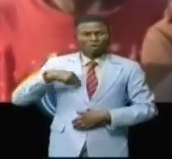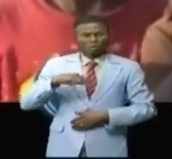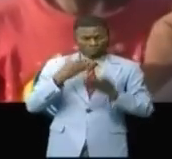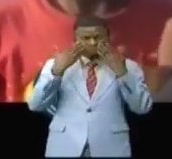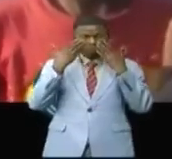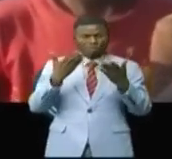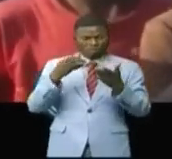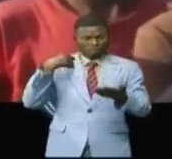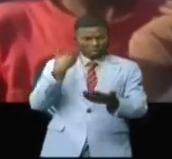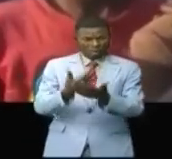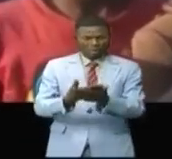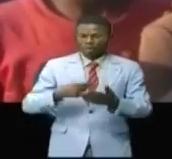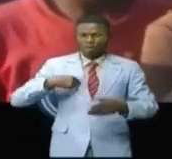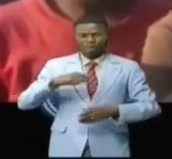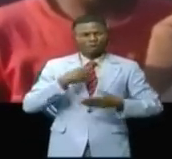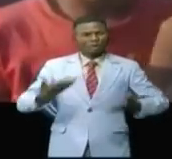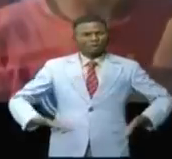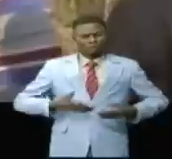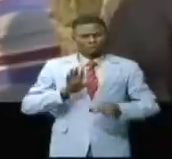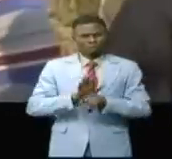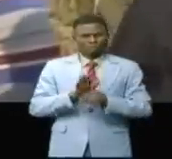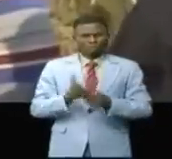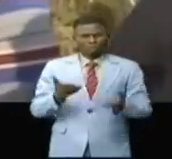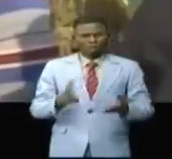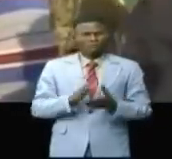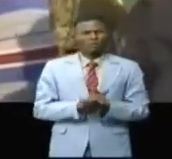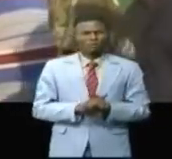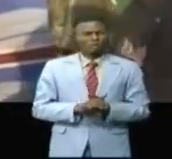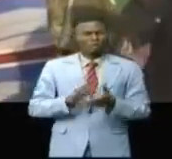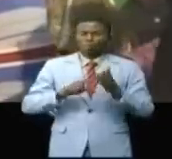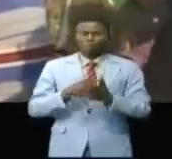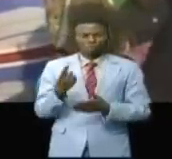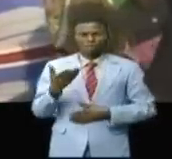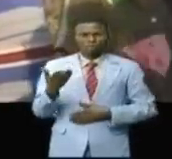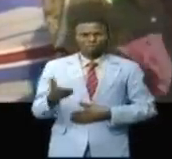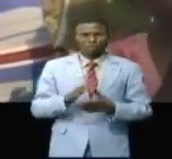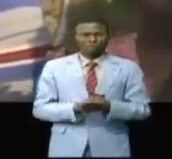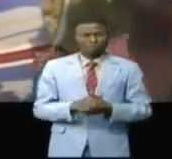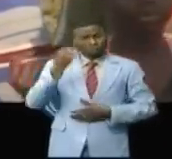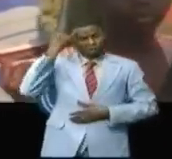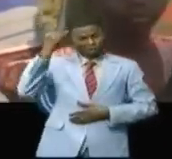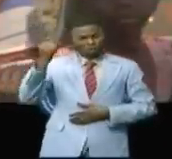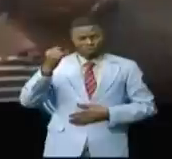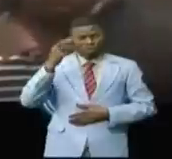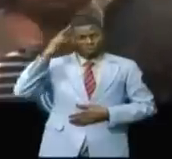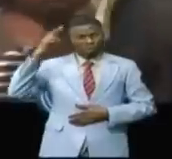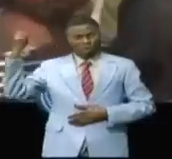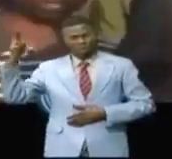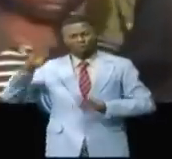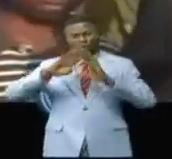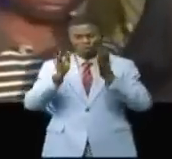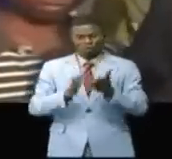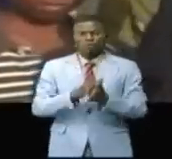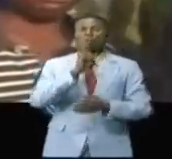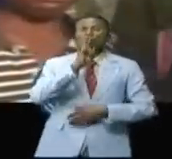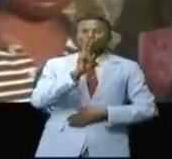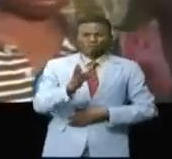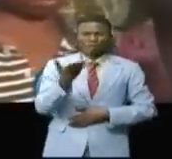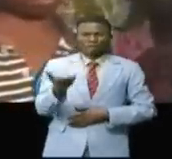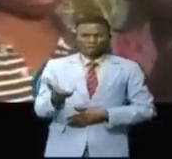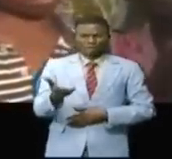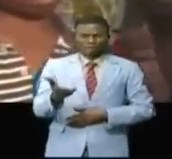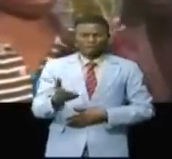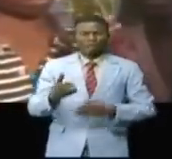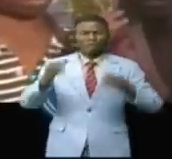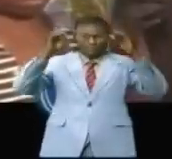est chez nous on est très heureux c'est un frein pour la nasa il bruno doit on a un truc c'était un rêve et voilà nous venons de nous réveiller que le